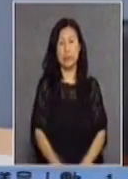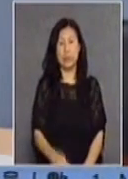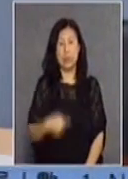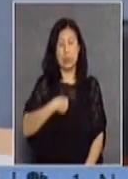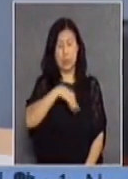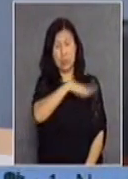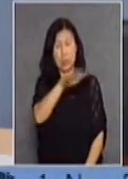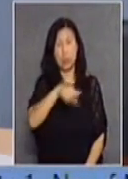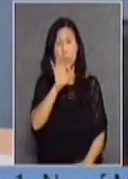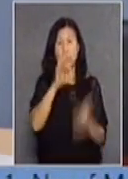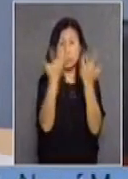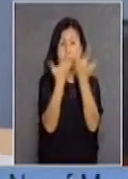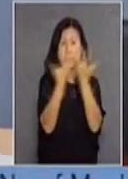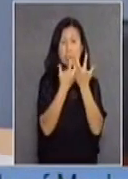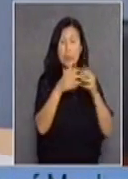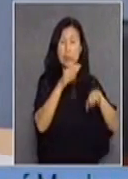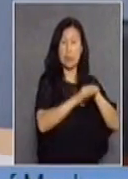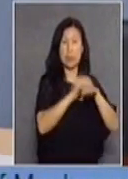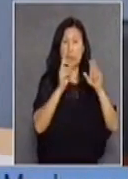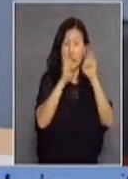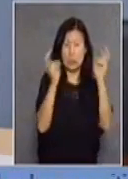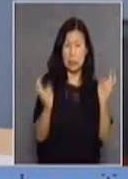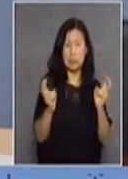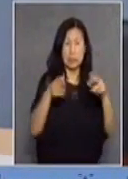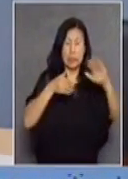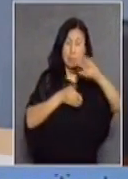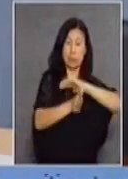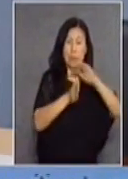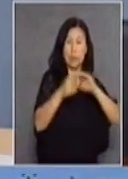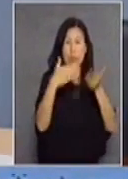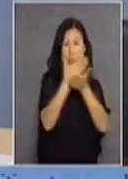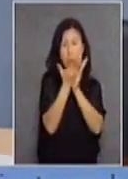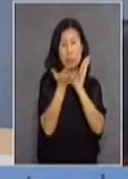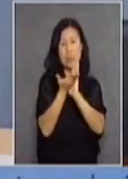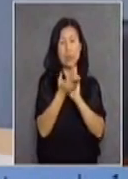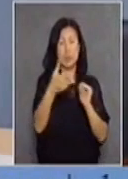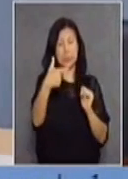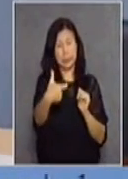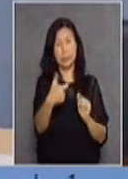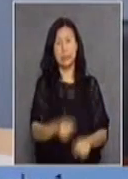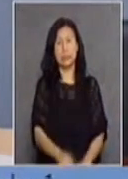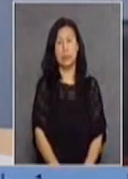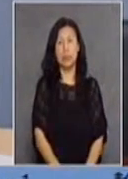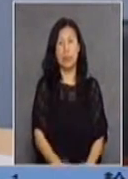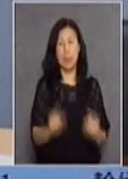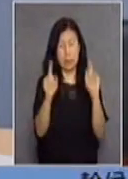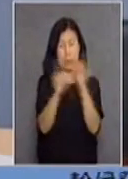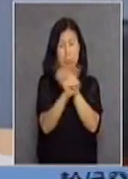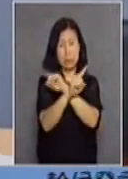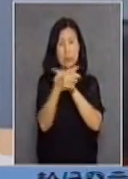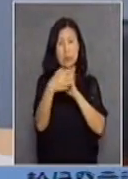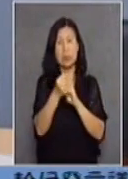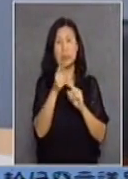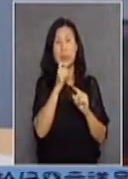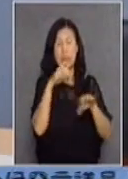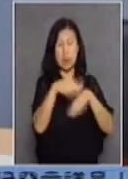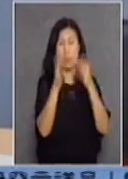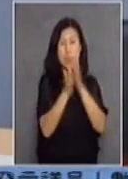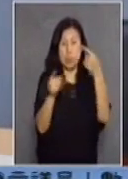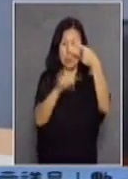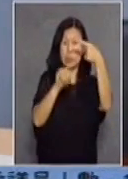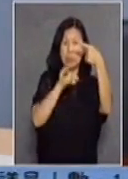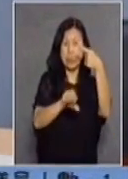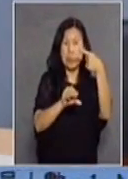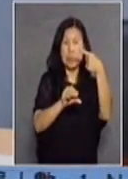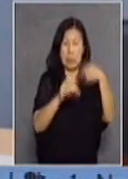還未計算政府持有的橋梁和隧道等各方面的資產。代理主席，如果動用這1000億元